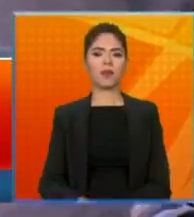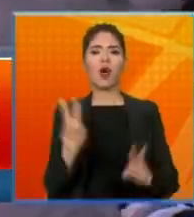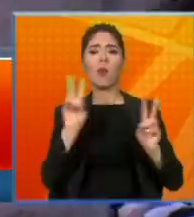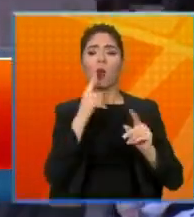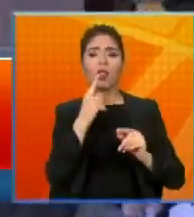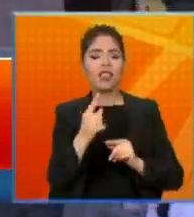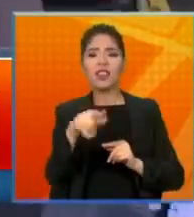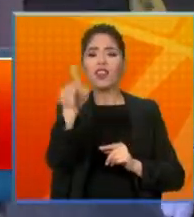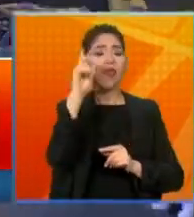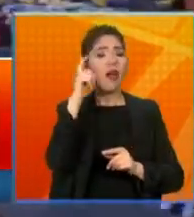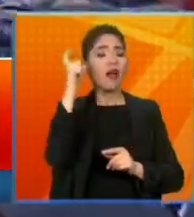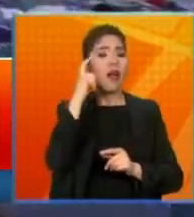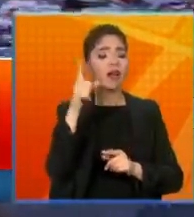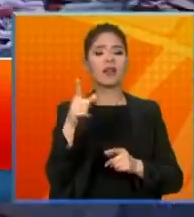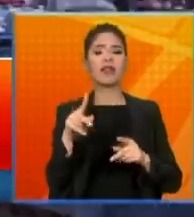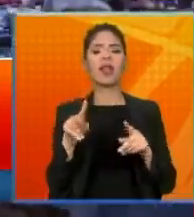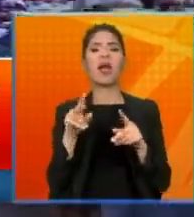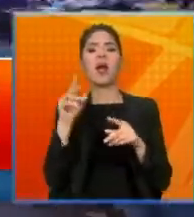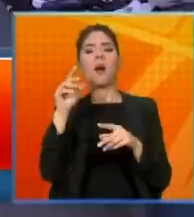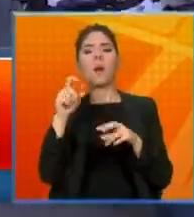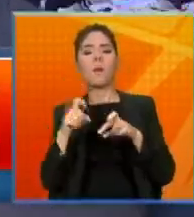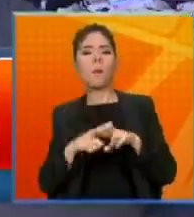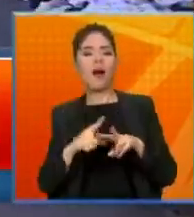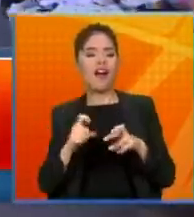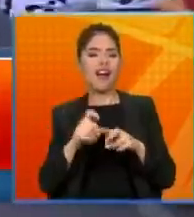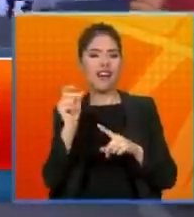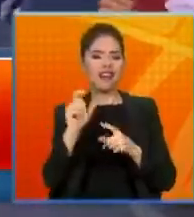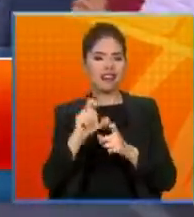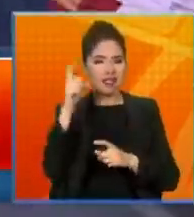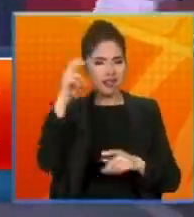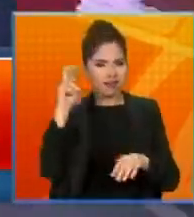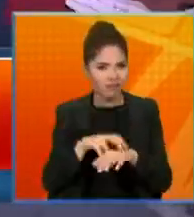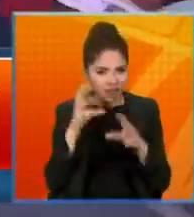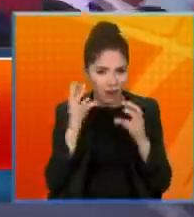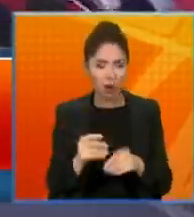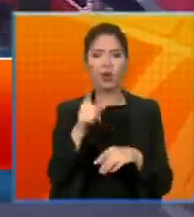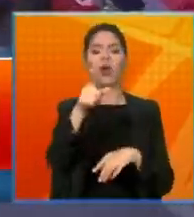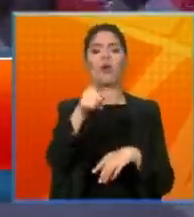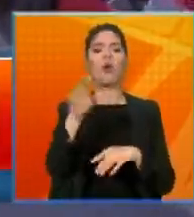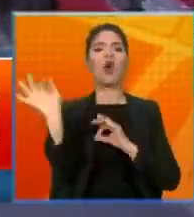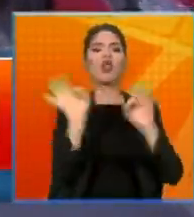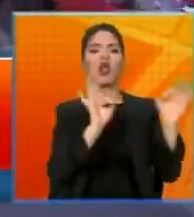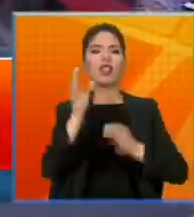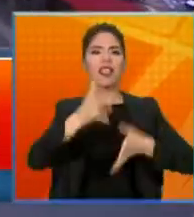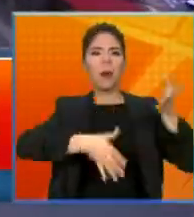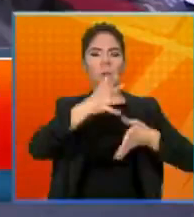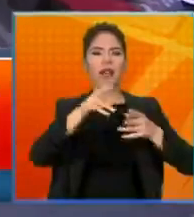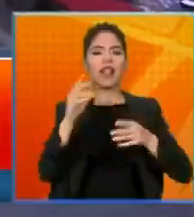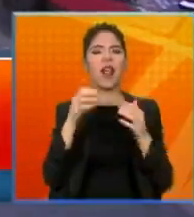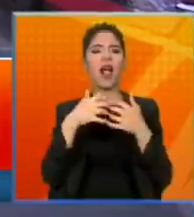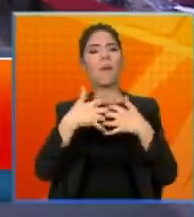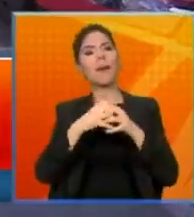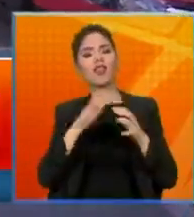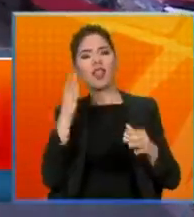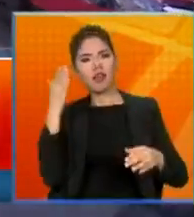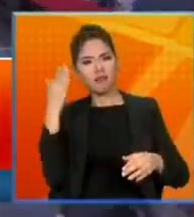Moda deyince aklınıza Paris, Milano gelebilir ama aslında modanın kalbi sosyete pazarında atıyor. Biz de Mecidiyeköy'de bir sosyete